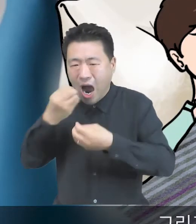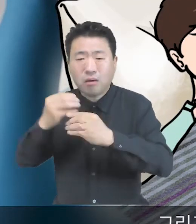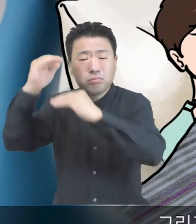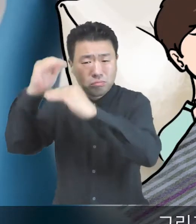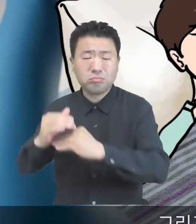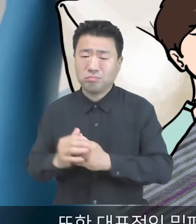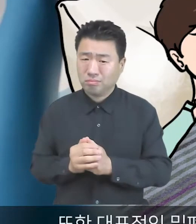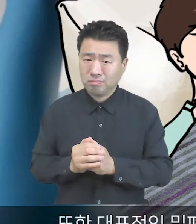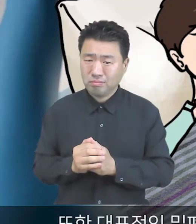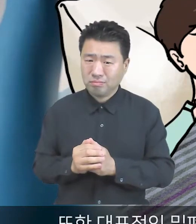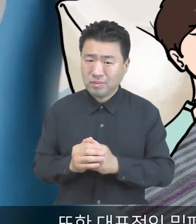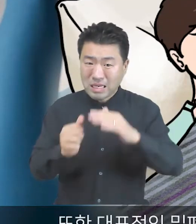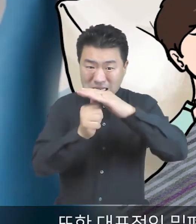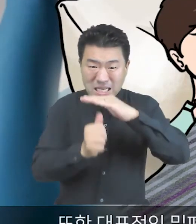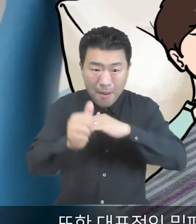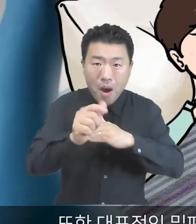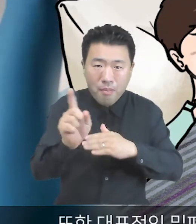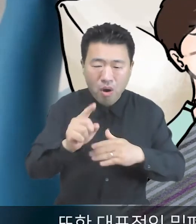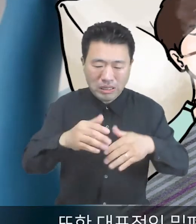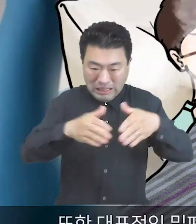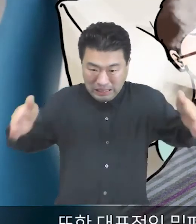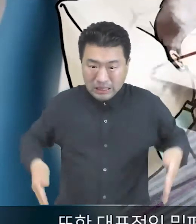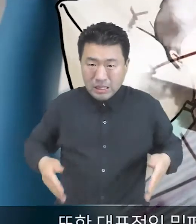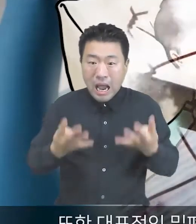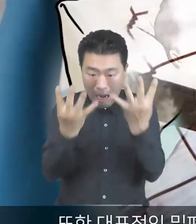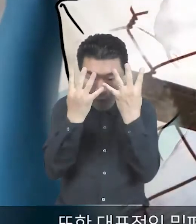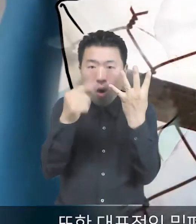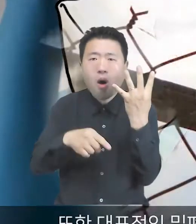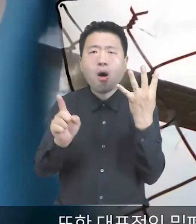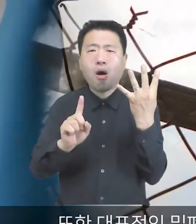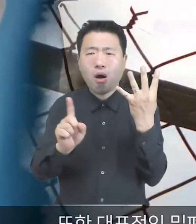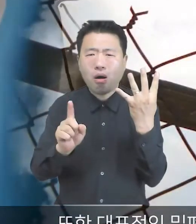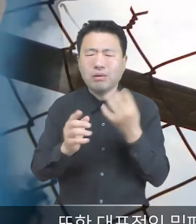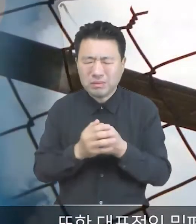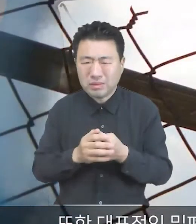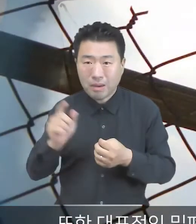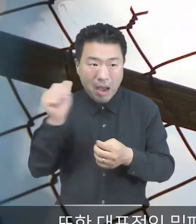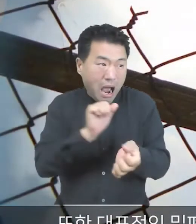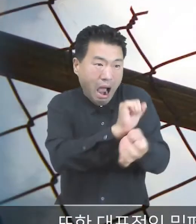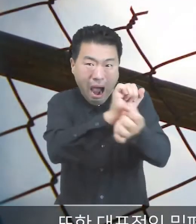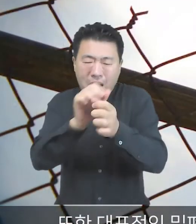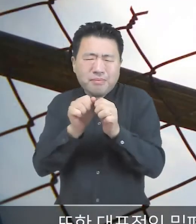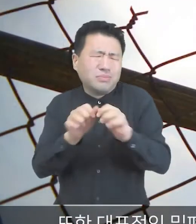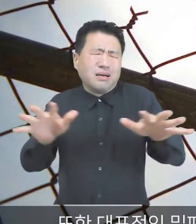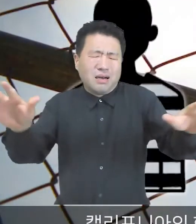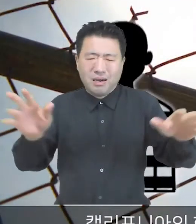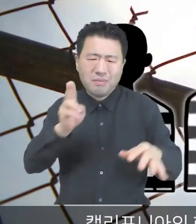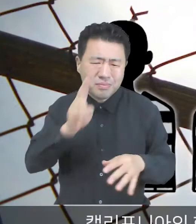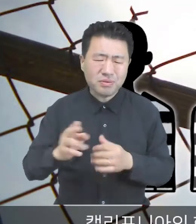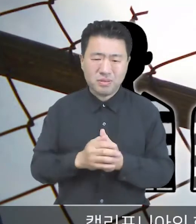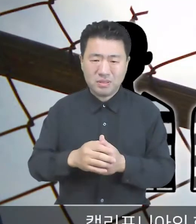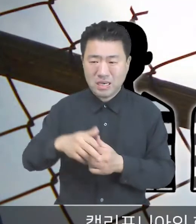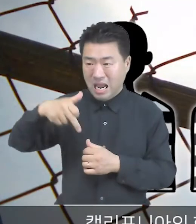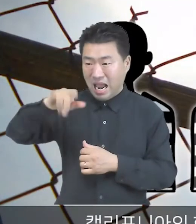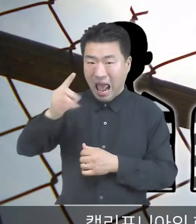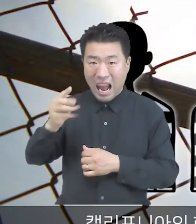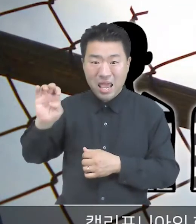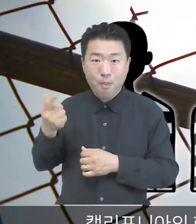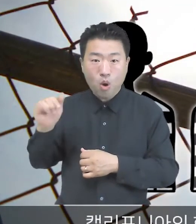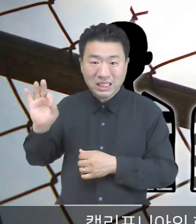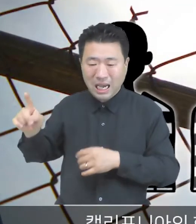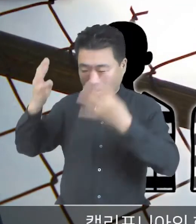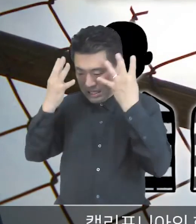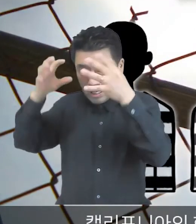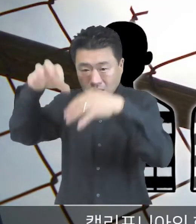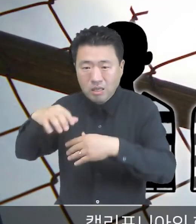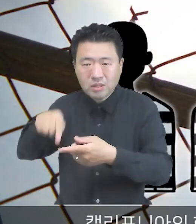했습니다. 또한 대표적인 밀폐된 장소인 감옥에서의 유행병 확산은 빠르게 진행되었는데요. 캘리포니아의 한